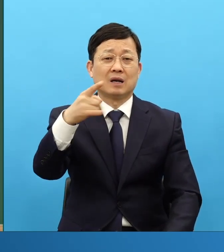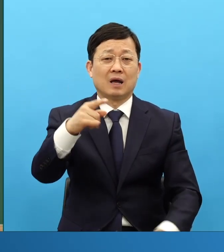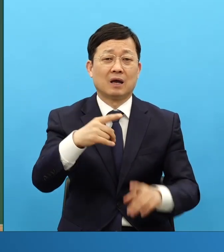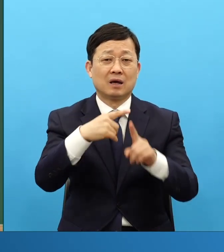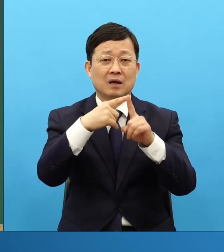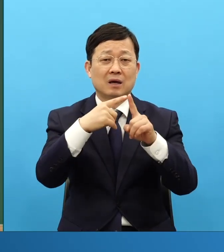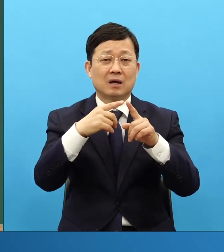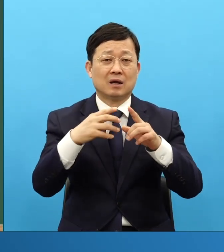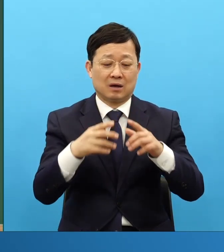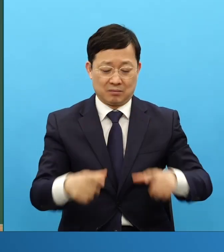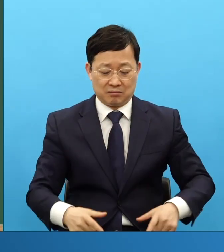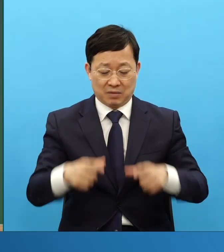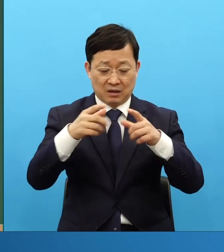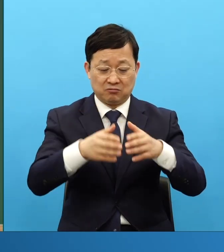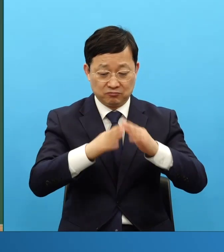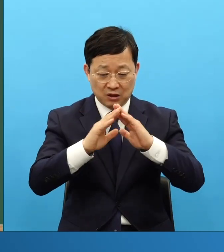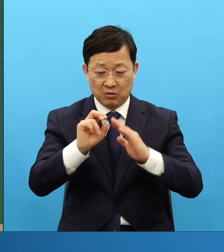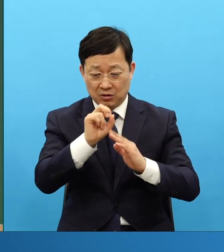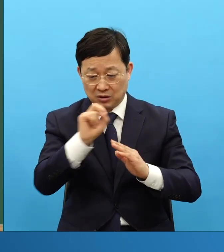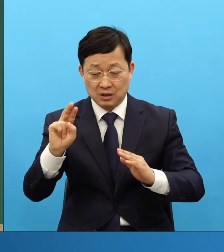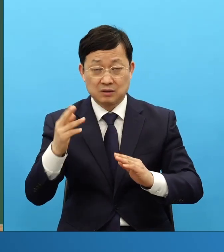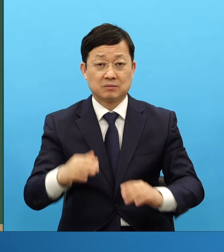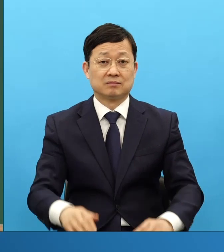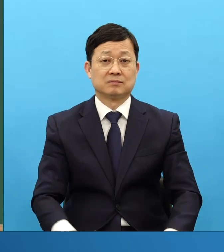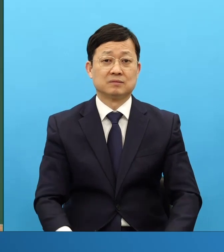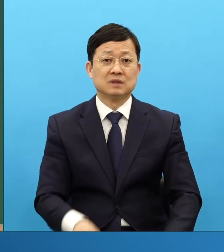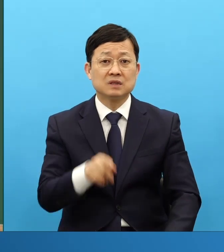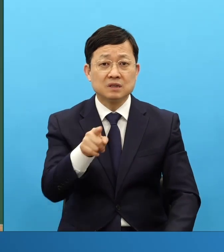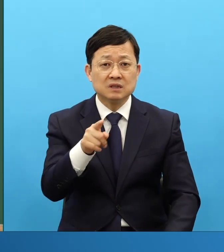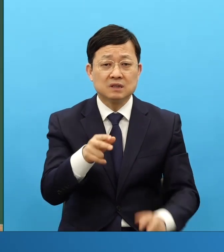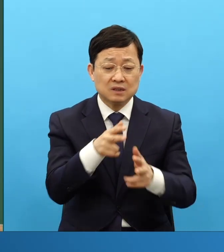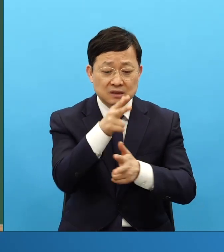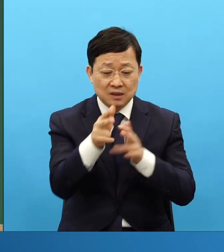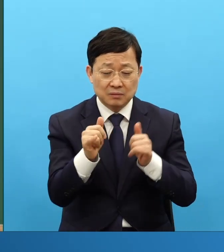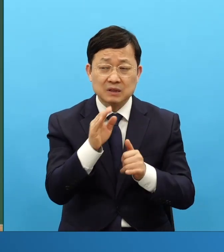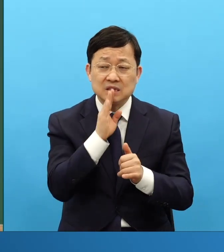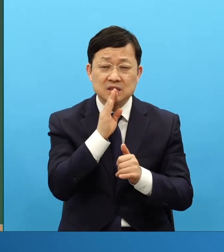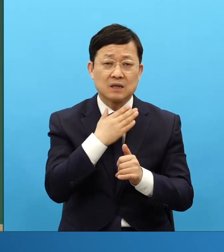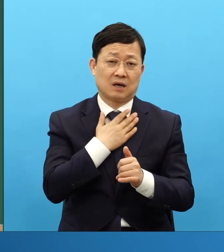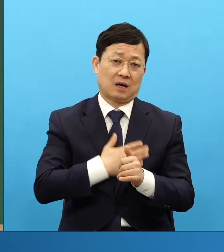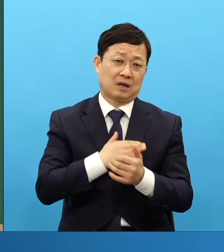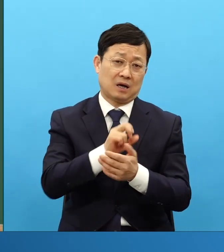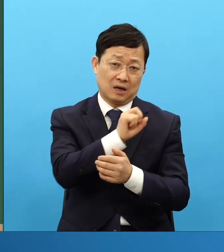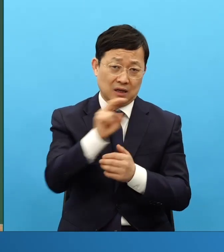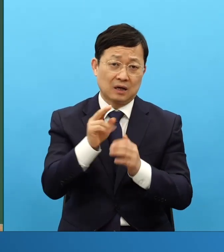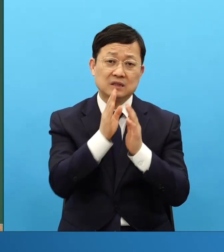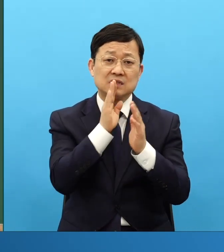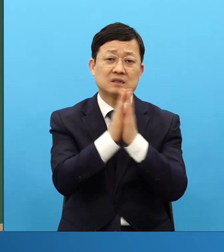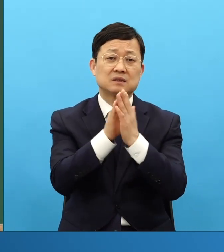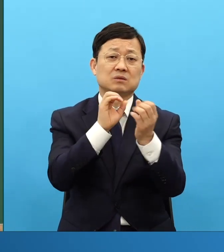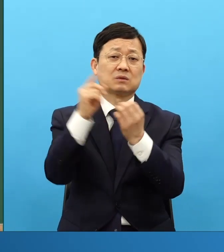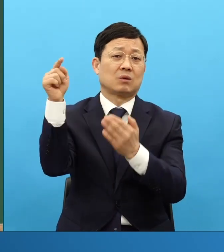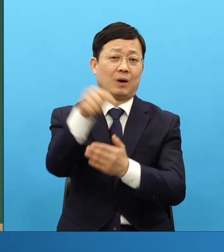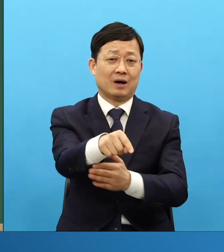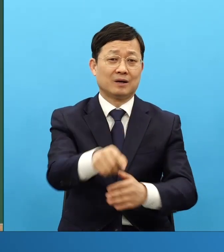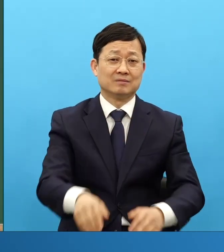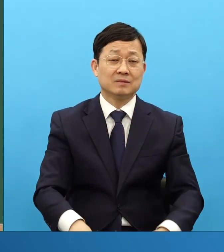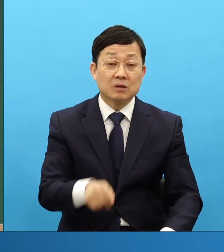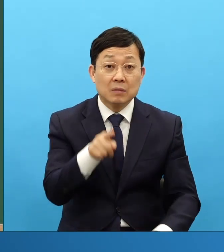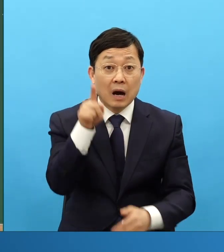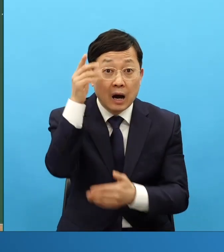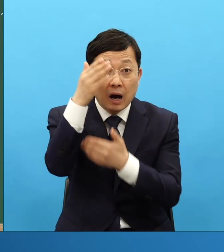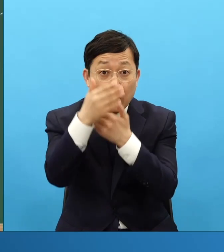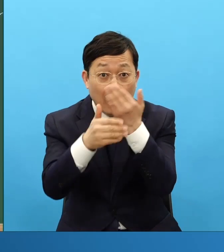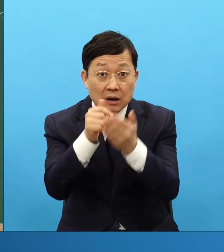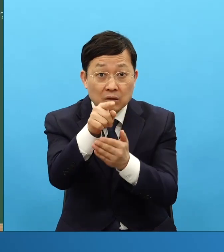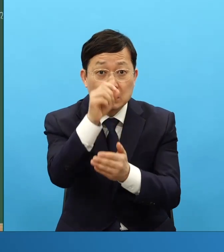됩니다. must remember. 사람들이 그걸 알아야 여러분이 진짜 응답이 옵니다. People must know that in order for real answers to come. 그러면 하나님이 여러분을